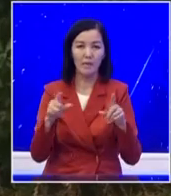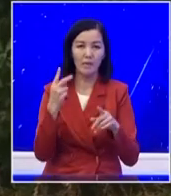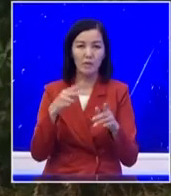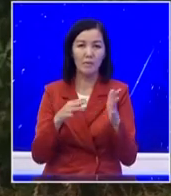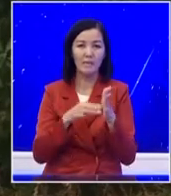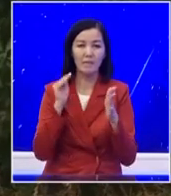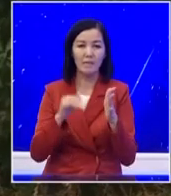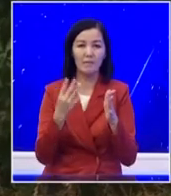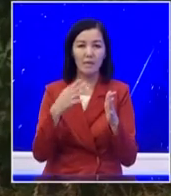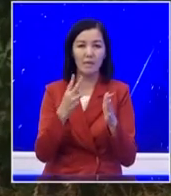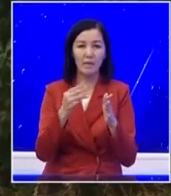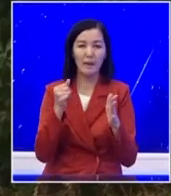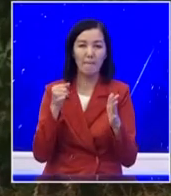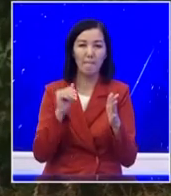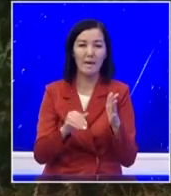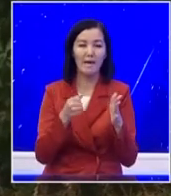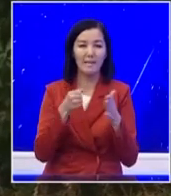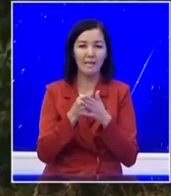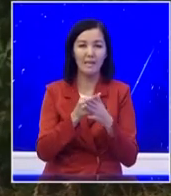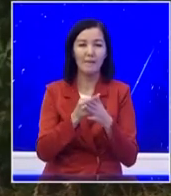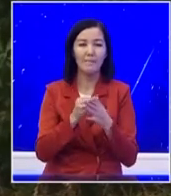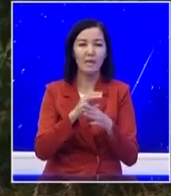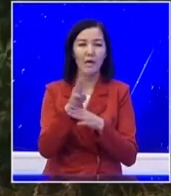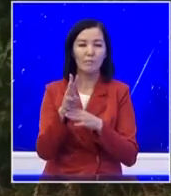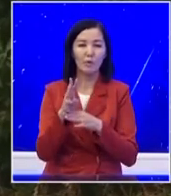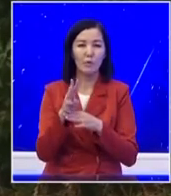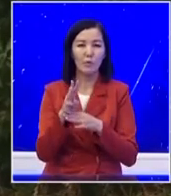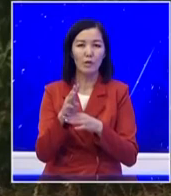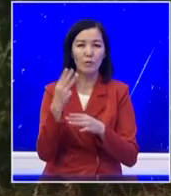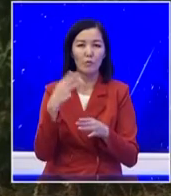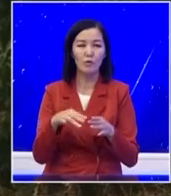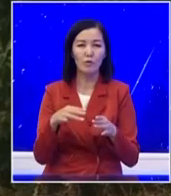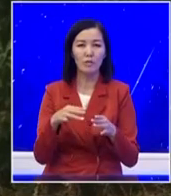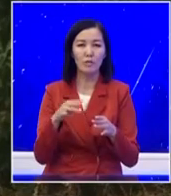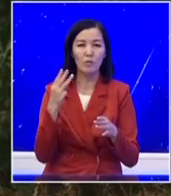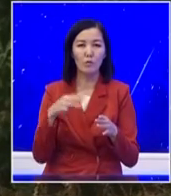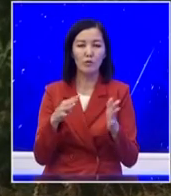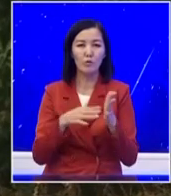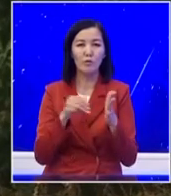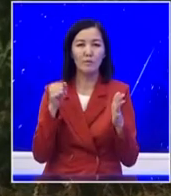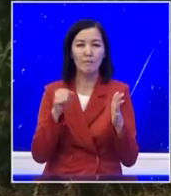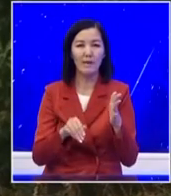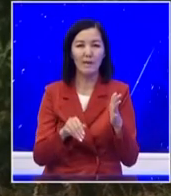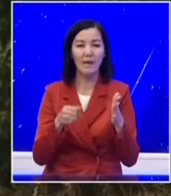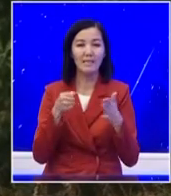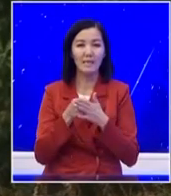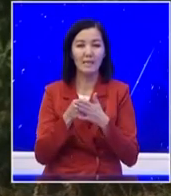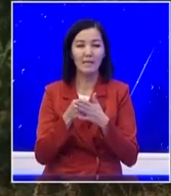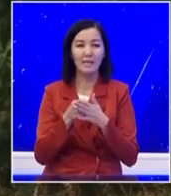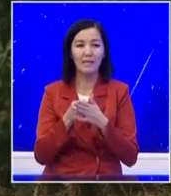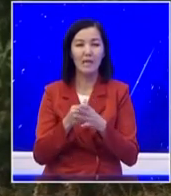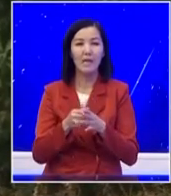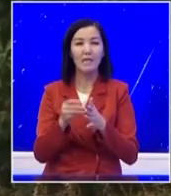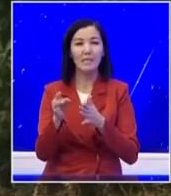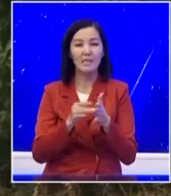мыңнан 42 мыңға дейін, ПЦР тесттермен қамтылу 30 мыңнан 39 мыңға дейін көбейтіледі. Өлім айтып келмейді, ал нәубет